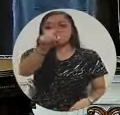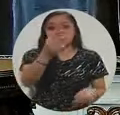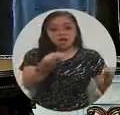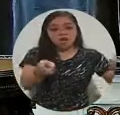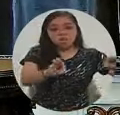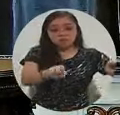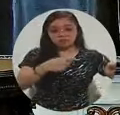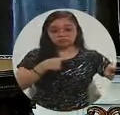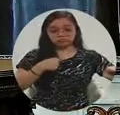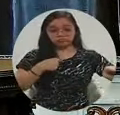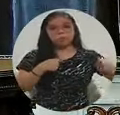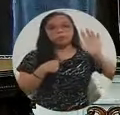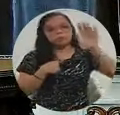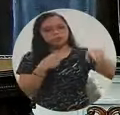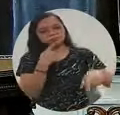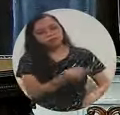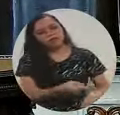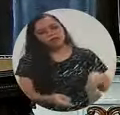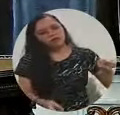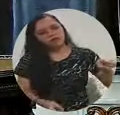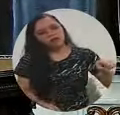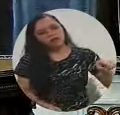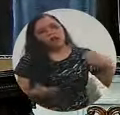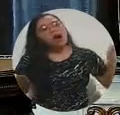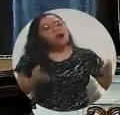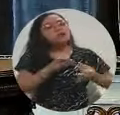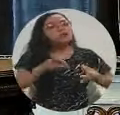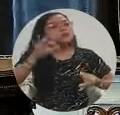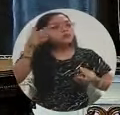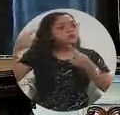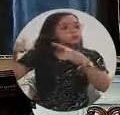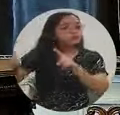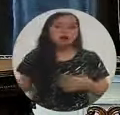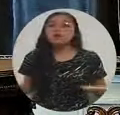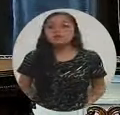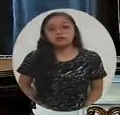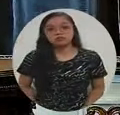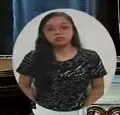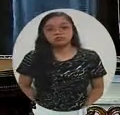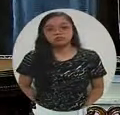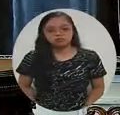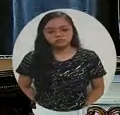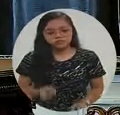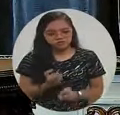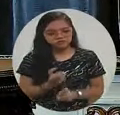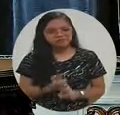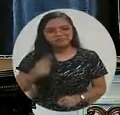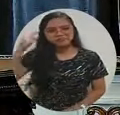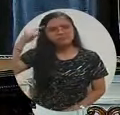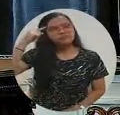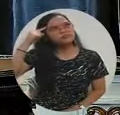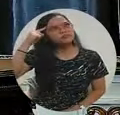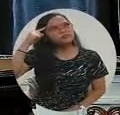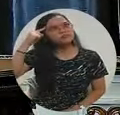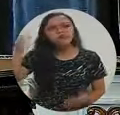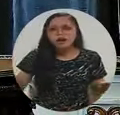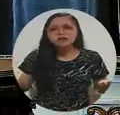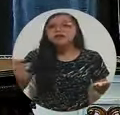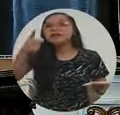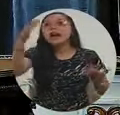If that happens to you, Nick, where will your soul go when you die? So lisod na,